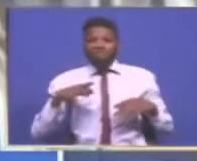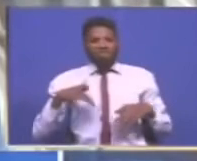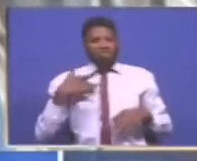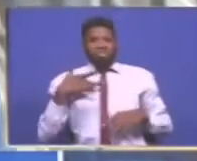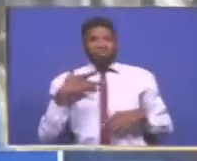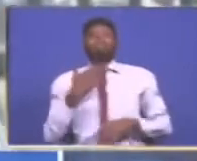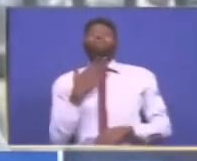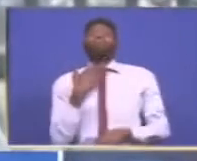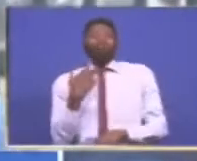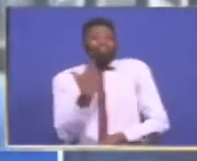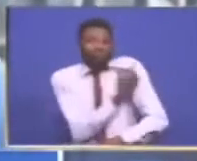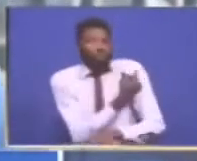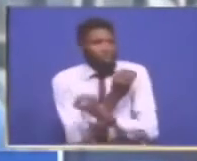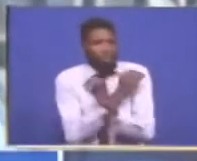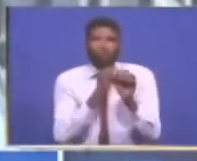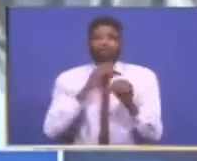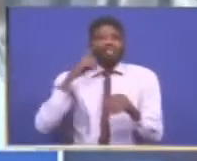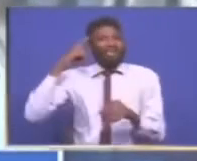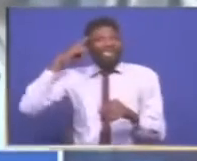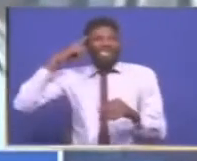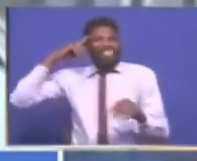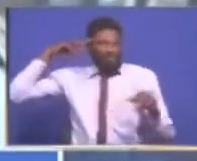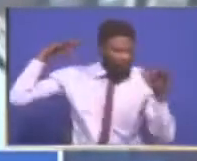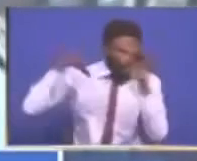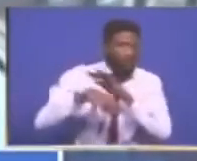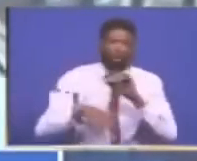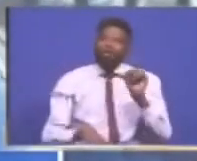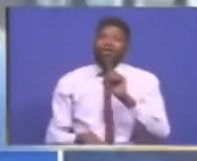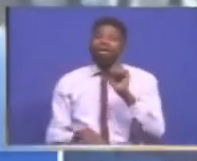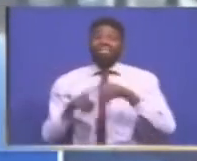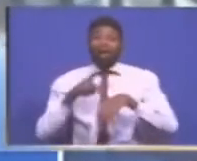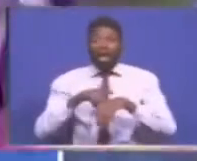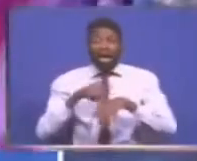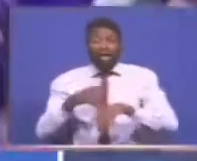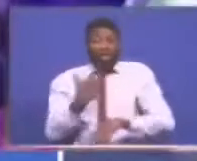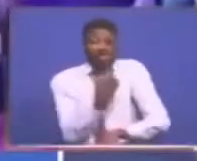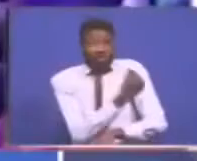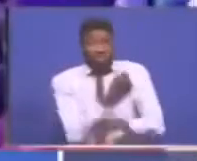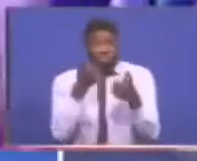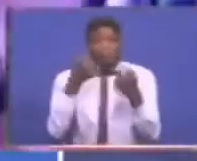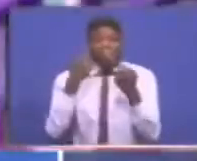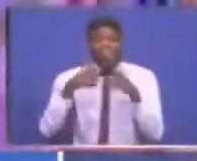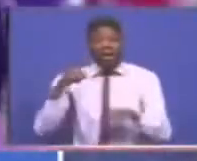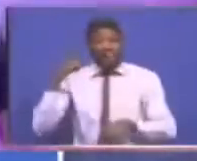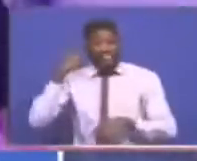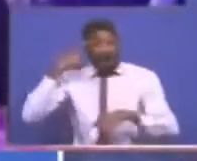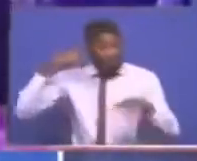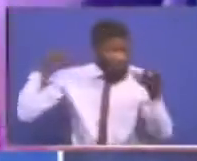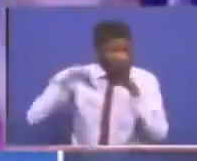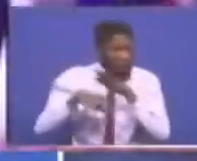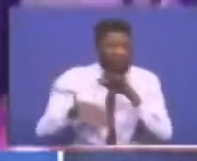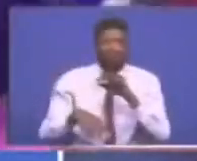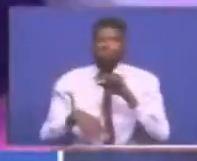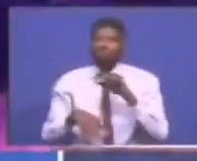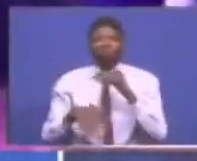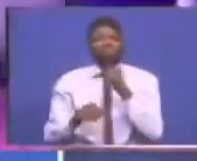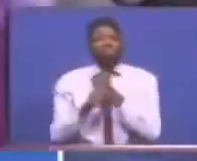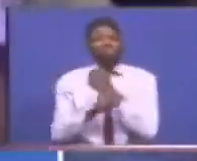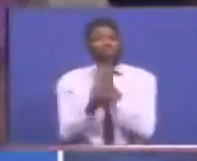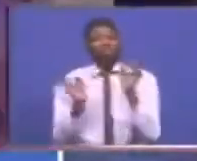Maana hata kama dawa ni nzuri na unaposhurutishwa haifanyi kazi. Aidha, ametoa wito kwa taasisi za elimu